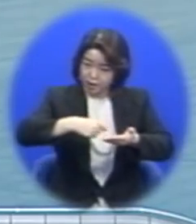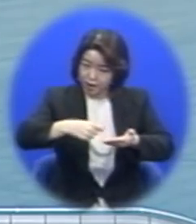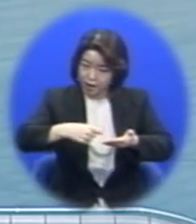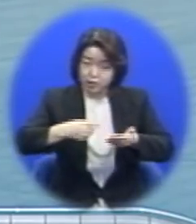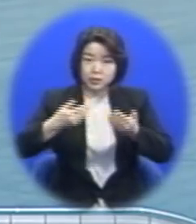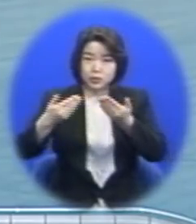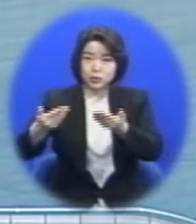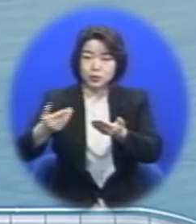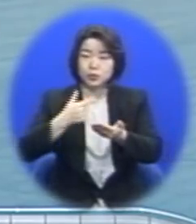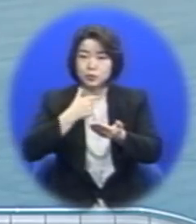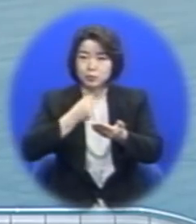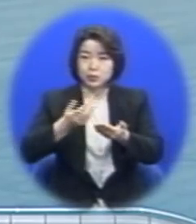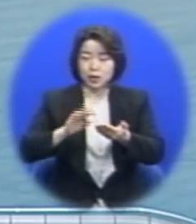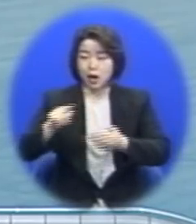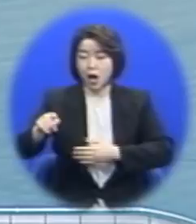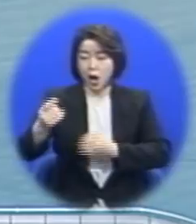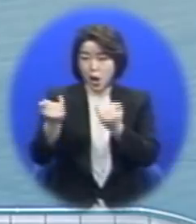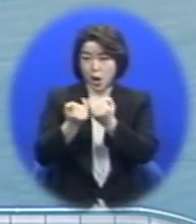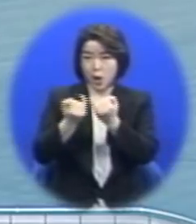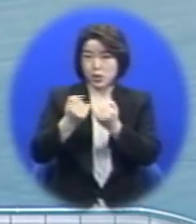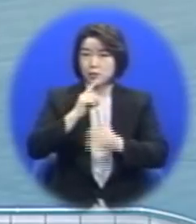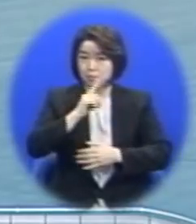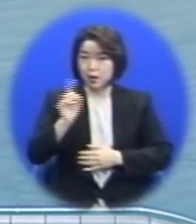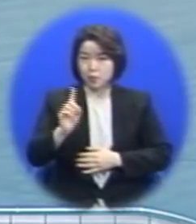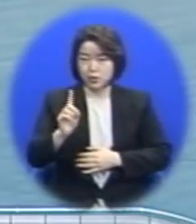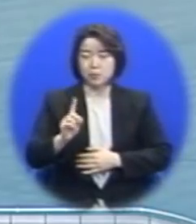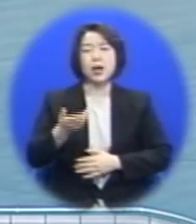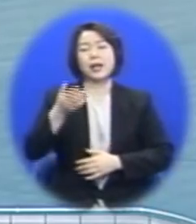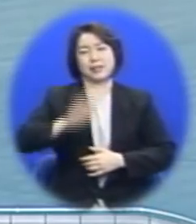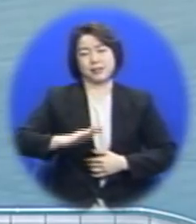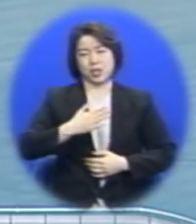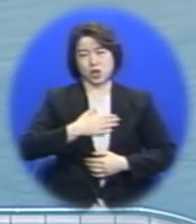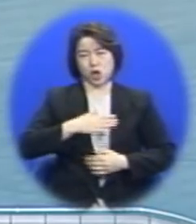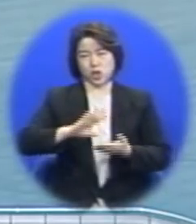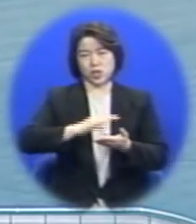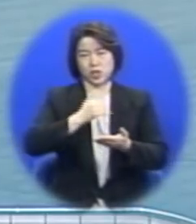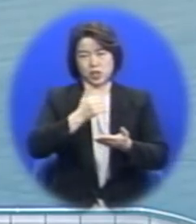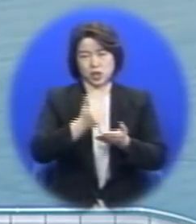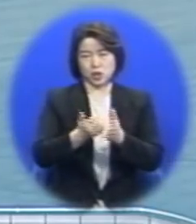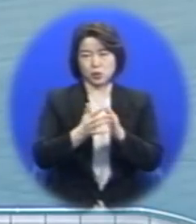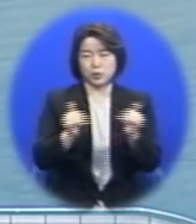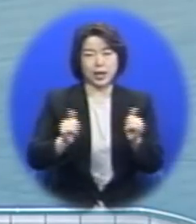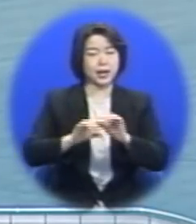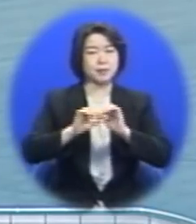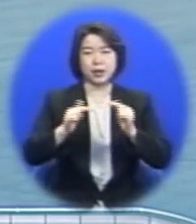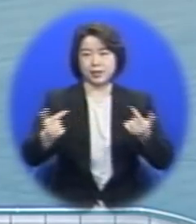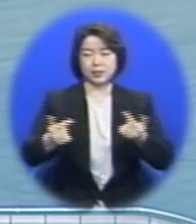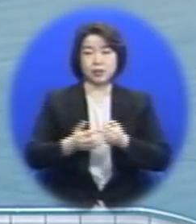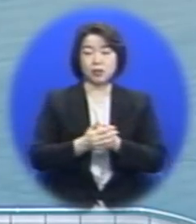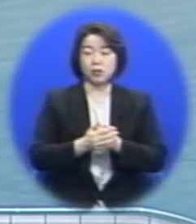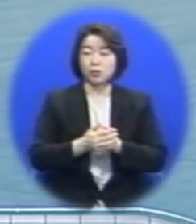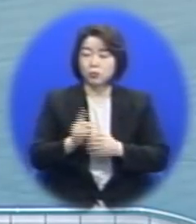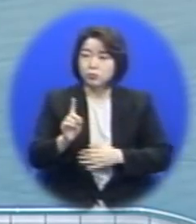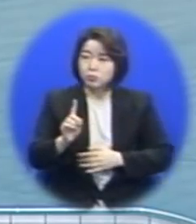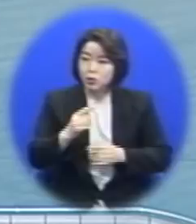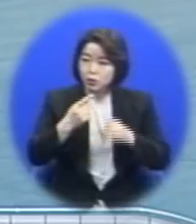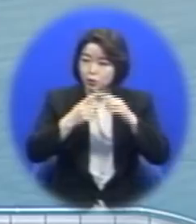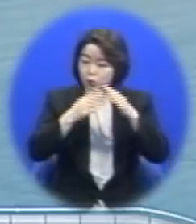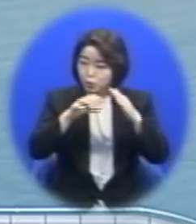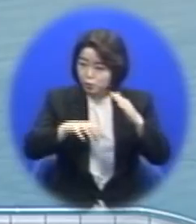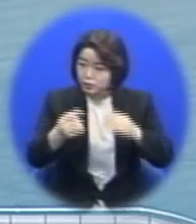하는데 그분이 하는 이야기가 그런데 저는 그리스도인은 아닙니다. 그러더래요. 아니 교회 와서